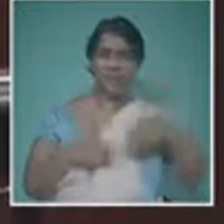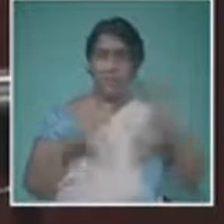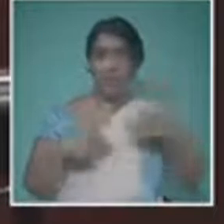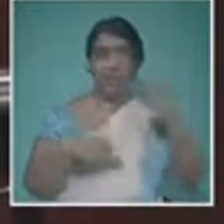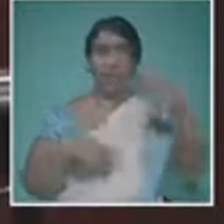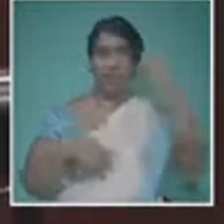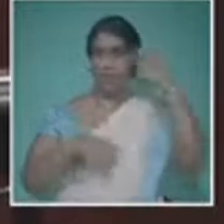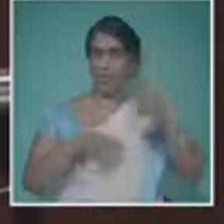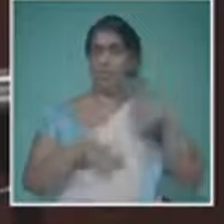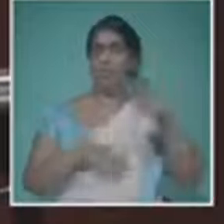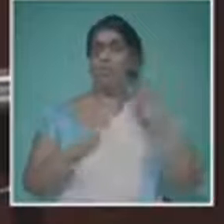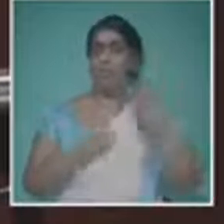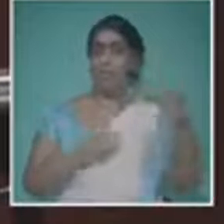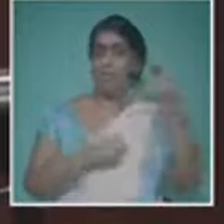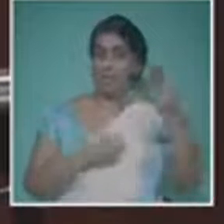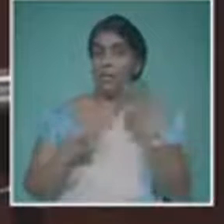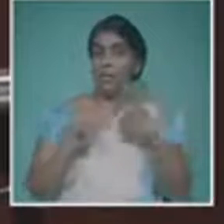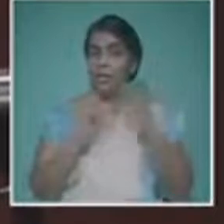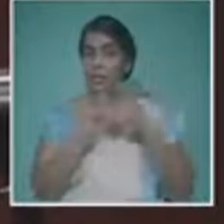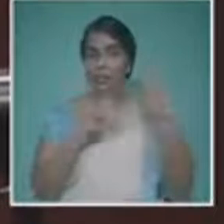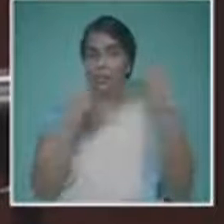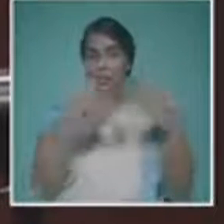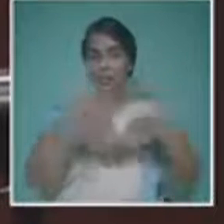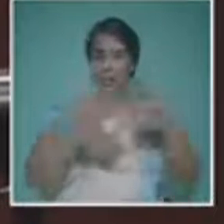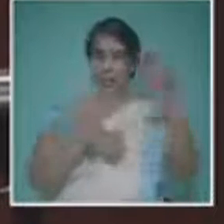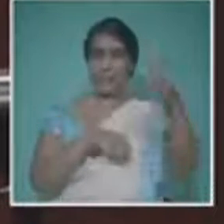ஆகவே நாங்கள் இங்கே இந்த